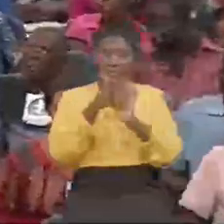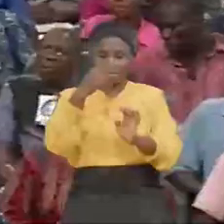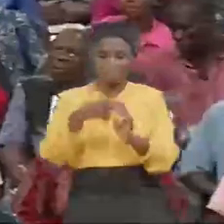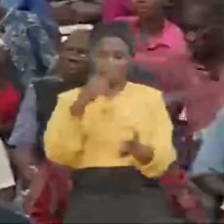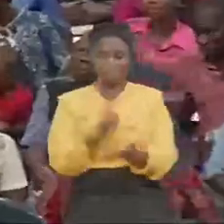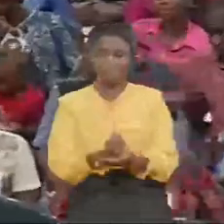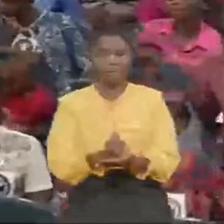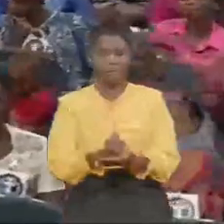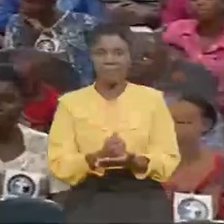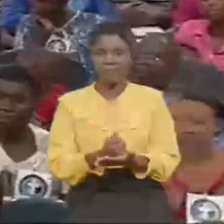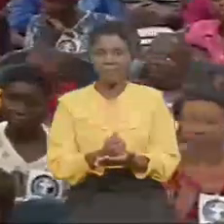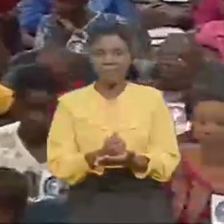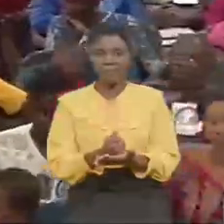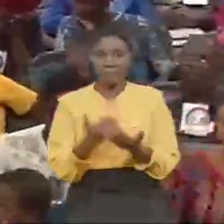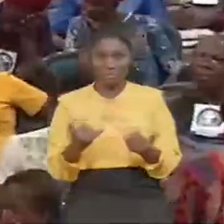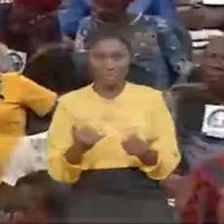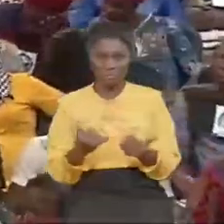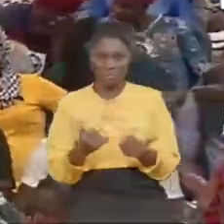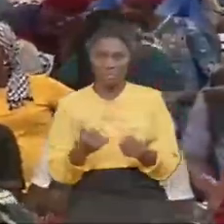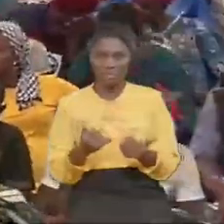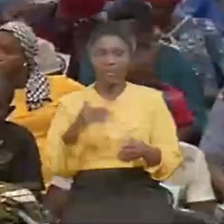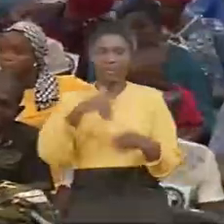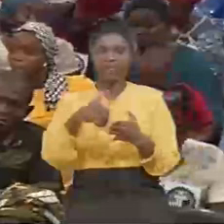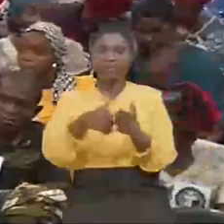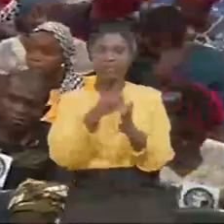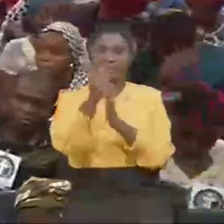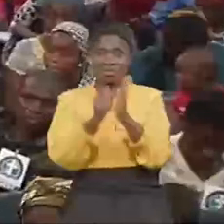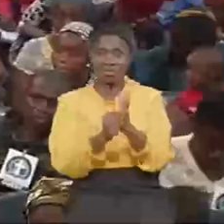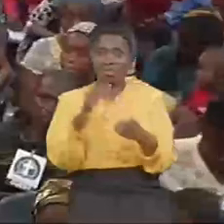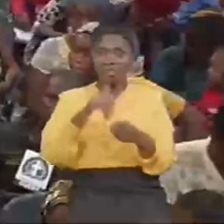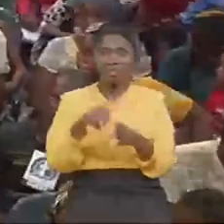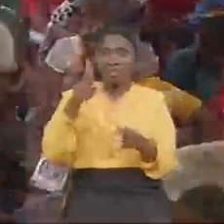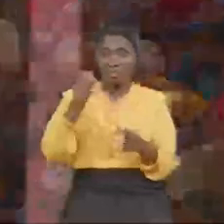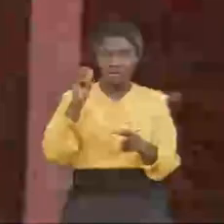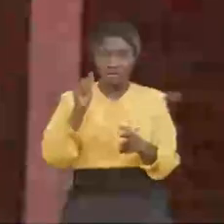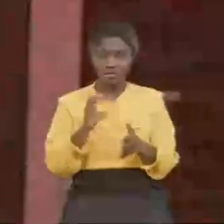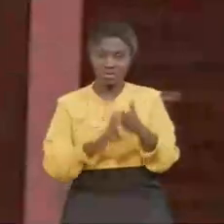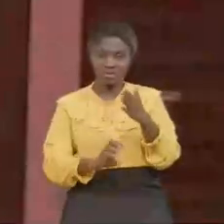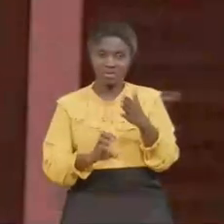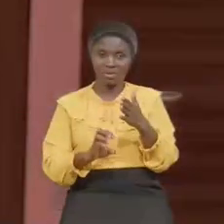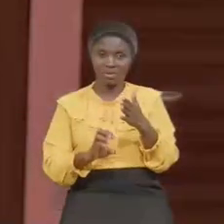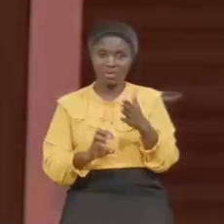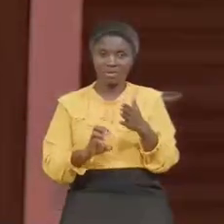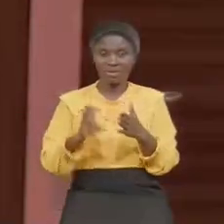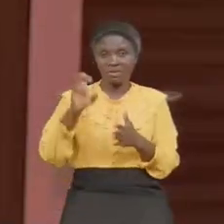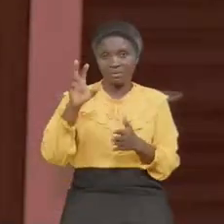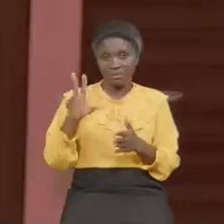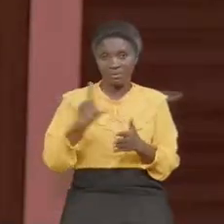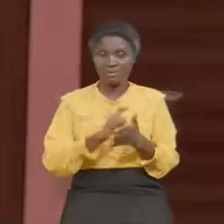Voyons dans le Nouveau Testament, en Romains au chapitre 3, lisons le verset 10. Romains chapitre